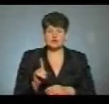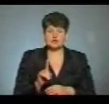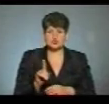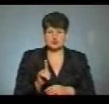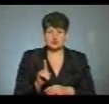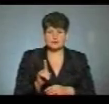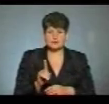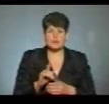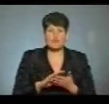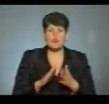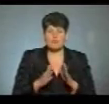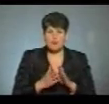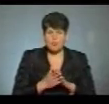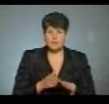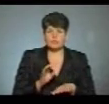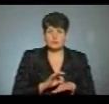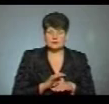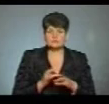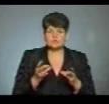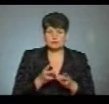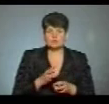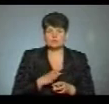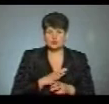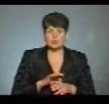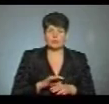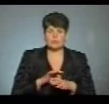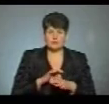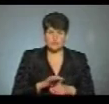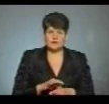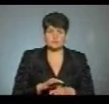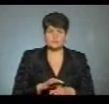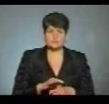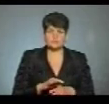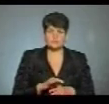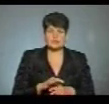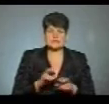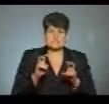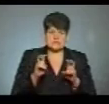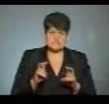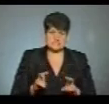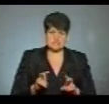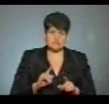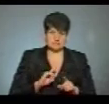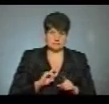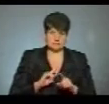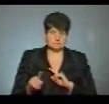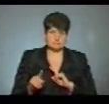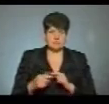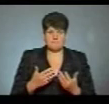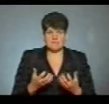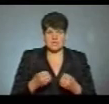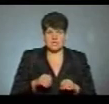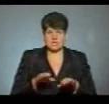в умовах епідемії і потрібно було провести нагально пленарне засідання, ми прийняли